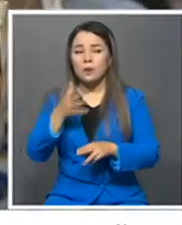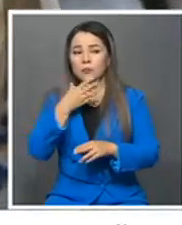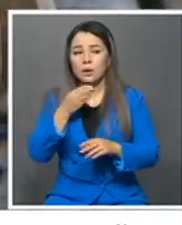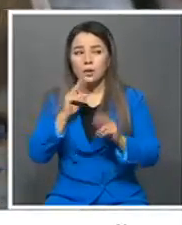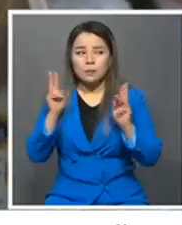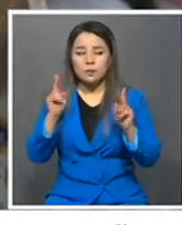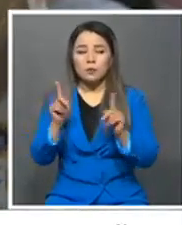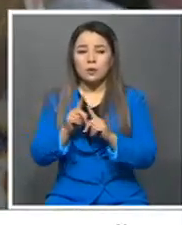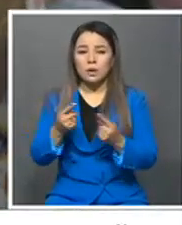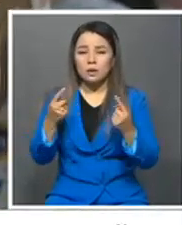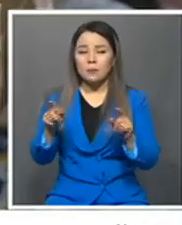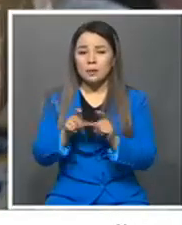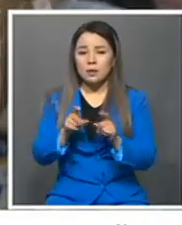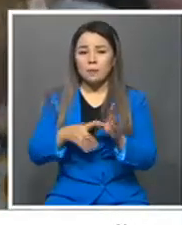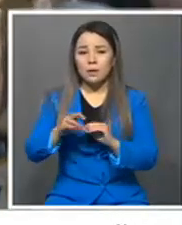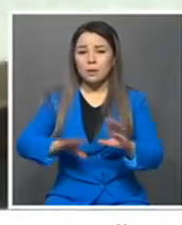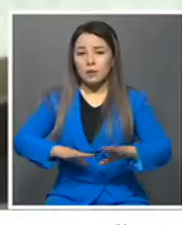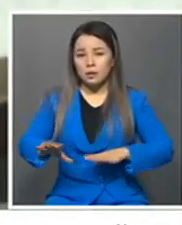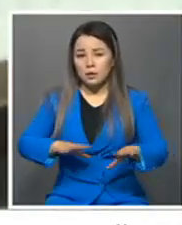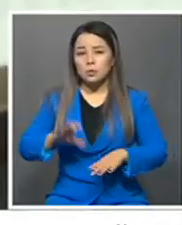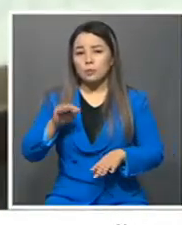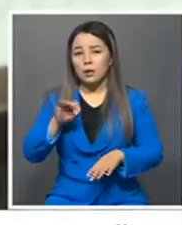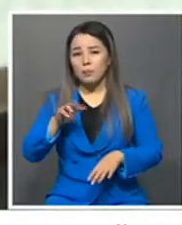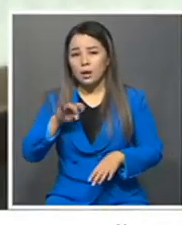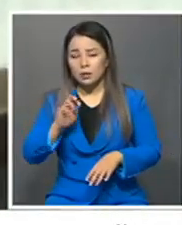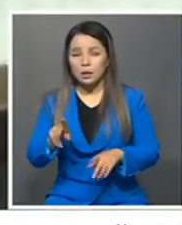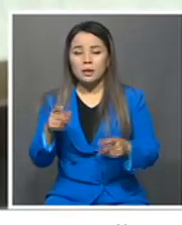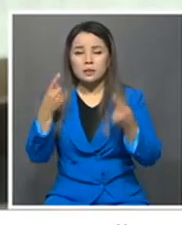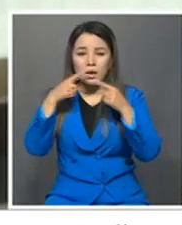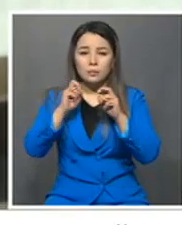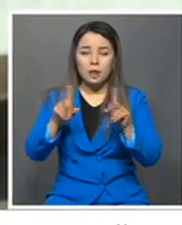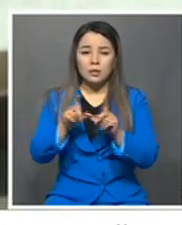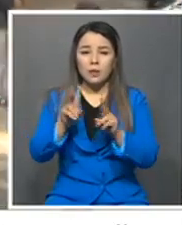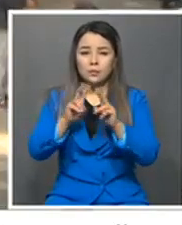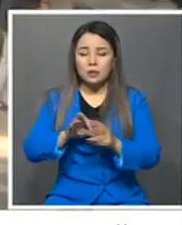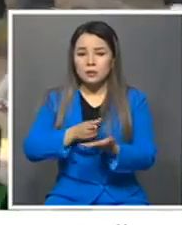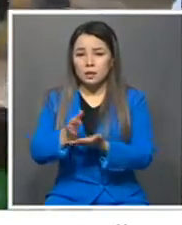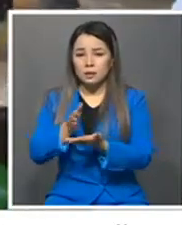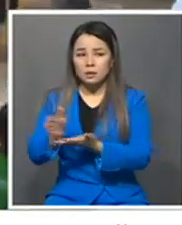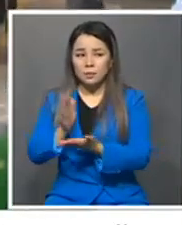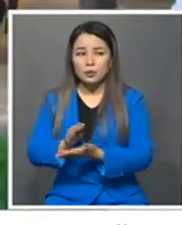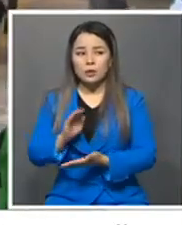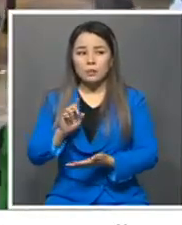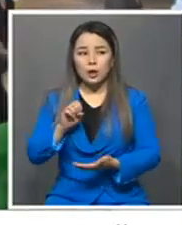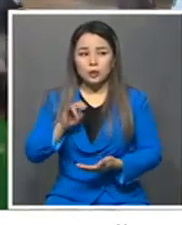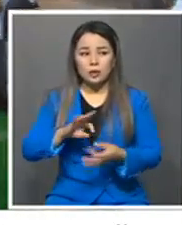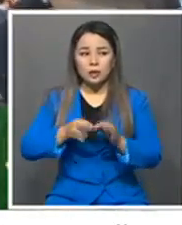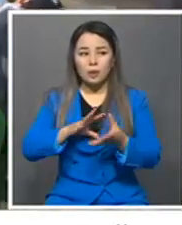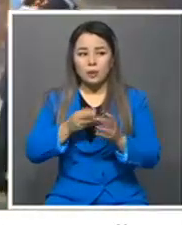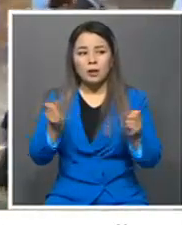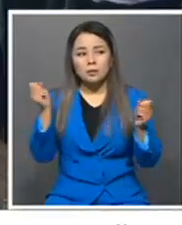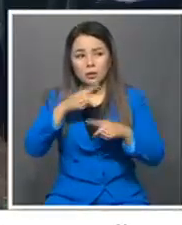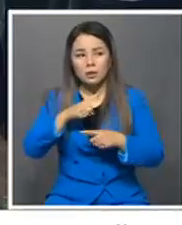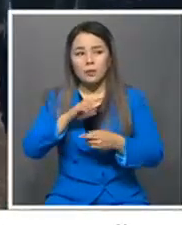салондары, ірі азық-түлік сататын базарлар, супермаркеттер мен техника дүкендерін тексеріп шықты. Жандарбек Бекшиннің сөзінше, анықталған